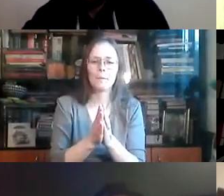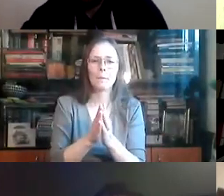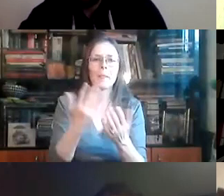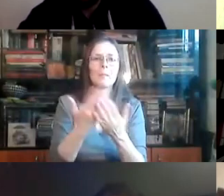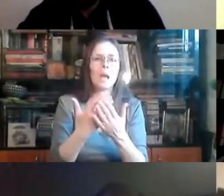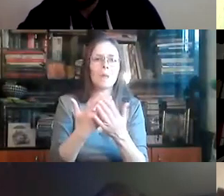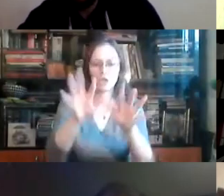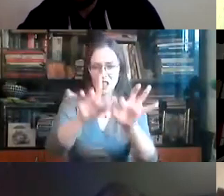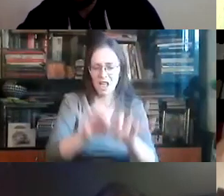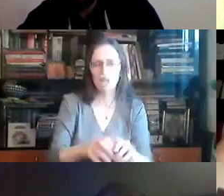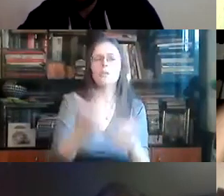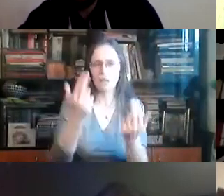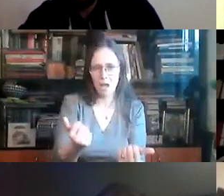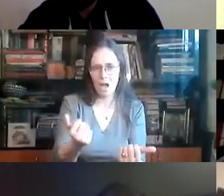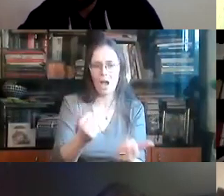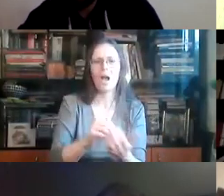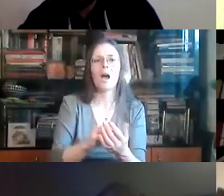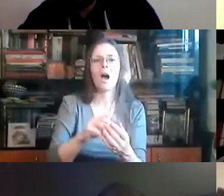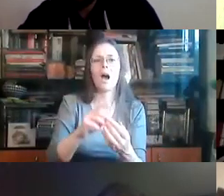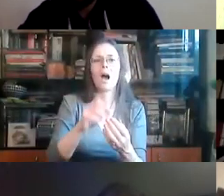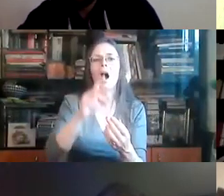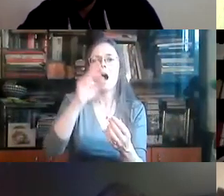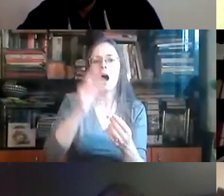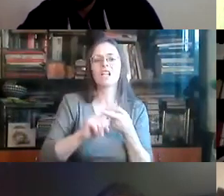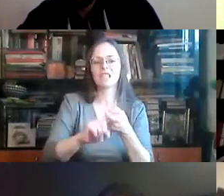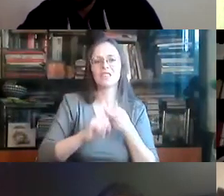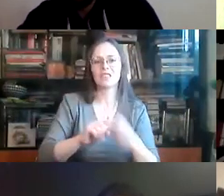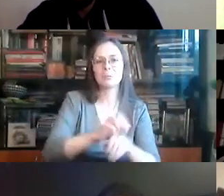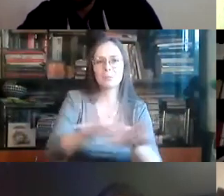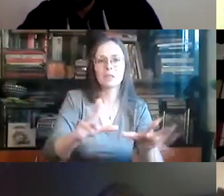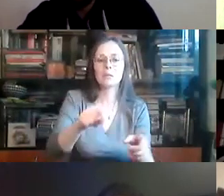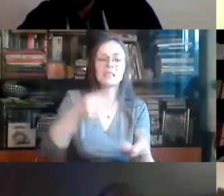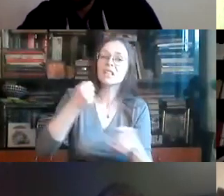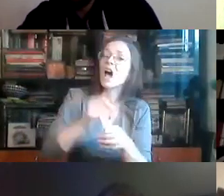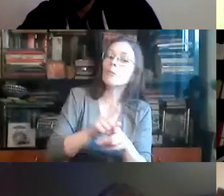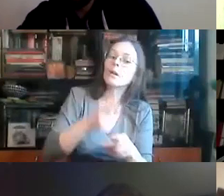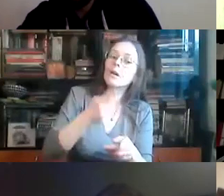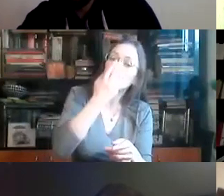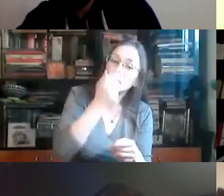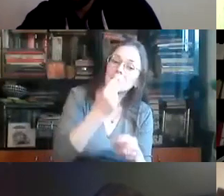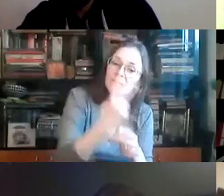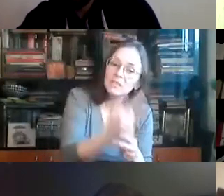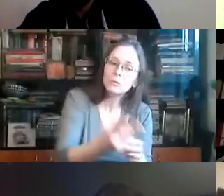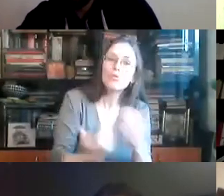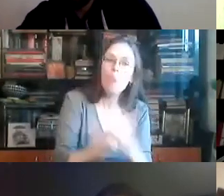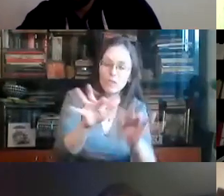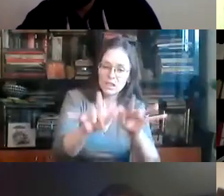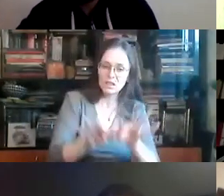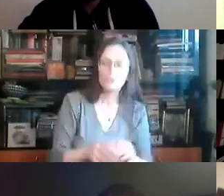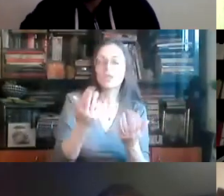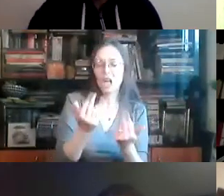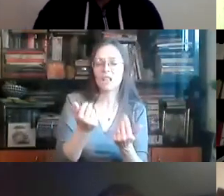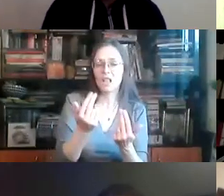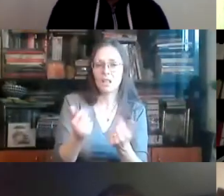которые коронавирус позволит в IT-технологиях каких-то, да, приобрести, будет это использовать у